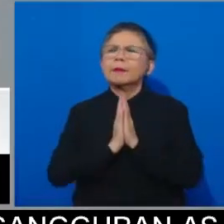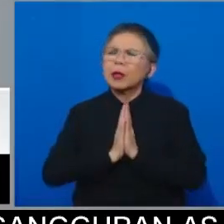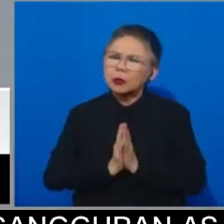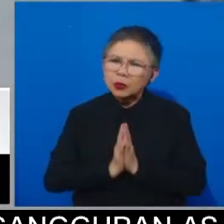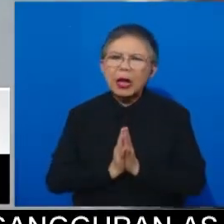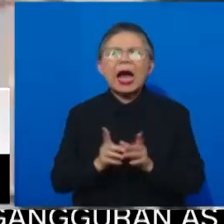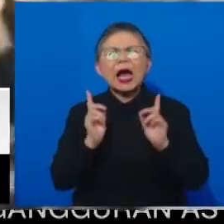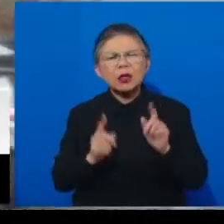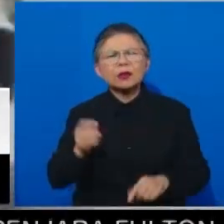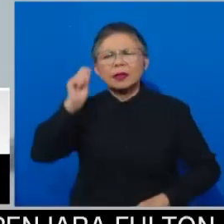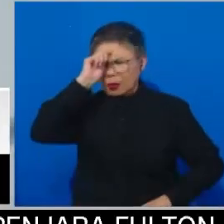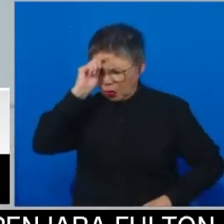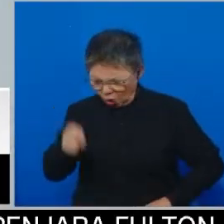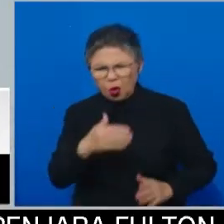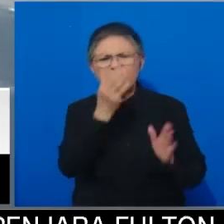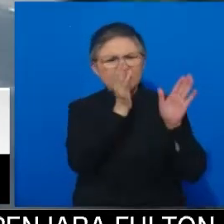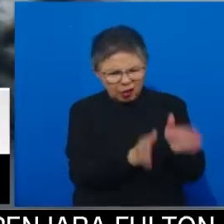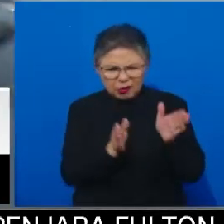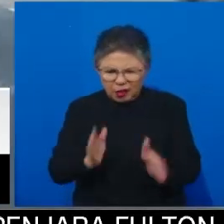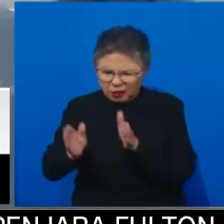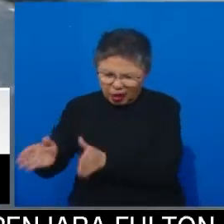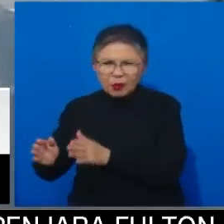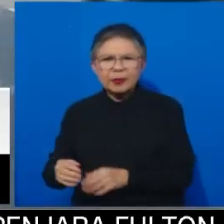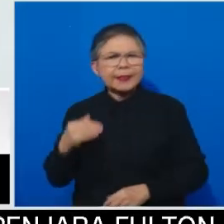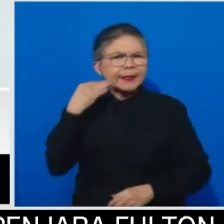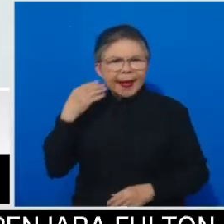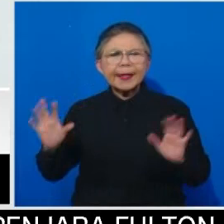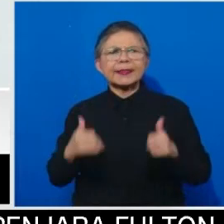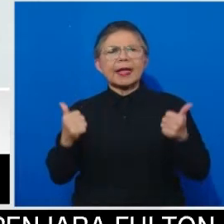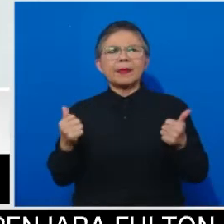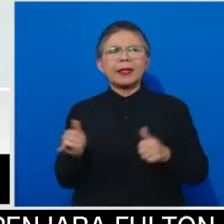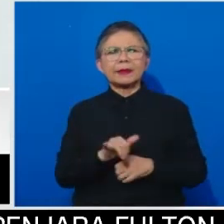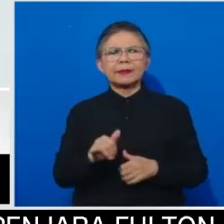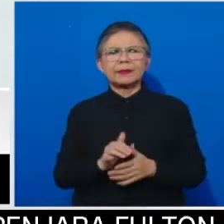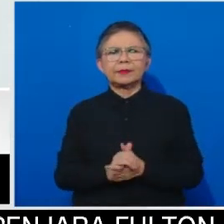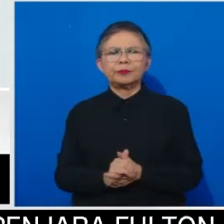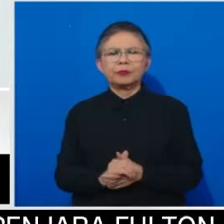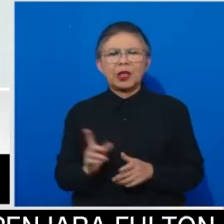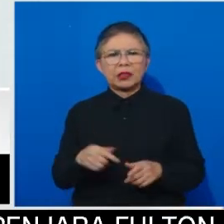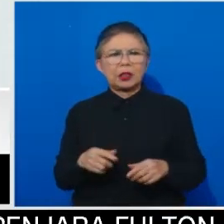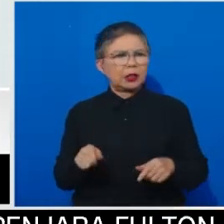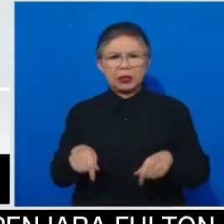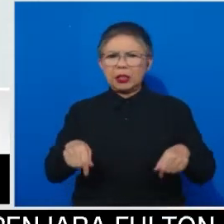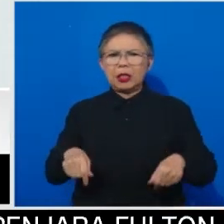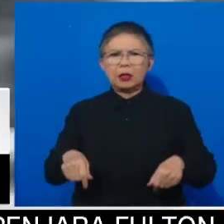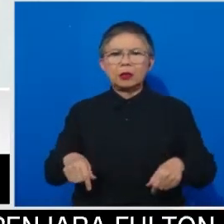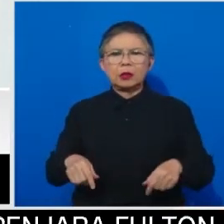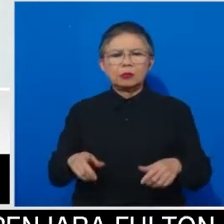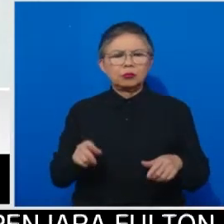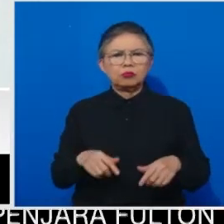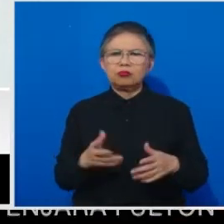lingkungannya tertib berlalu lintas untuk menjaga keselamatan bersama. Ada ya dari sekitar sini, terus